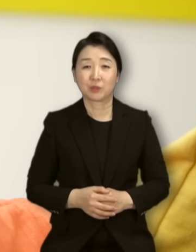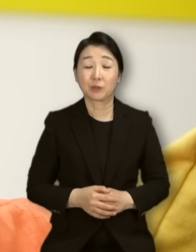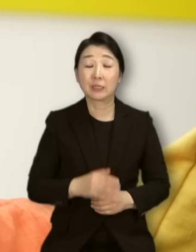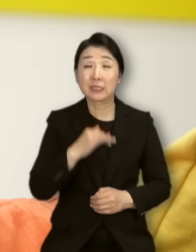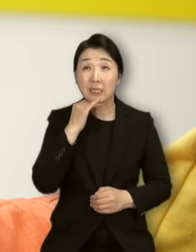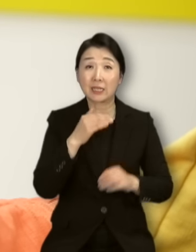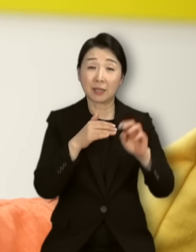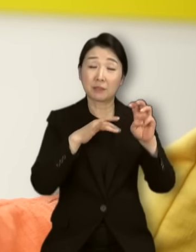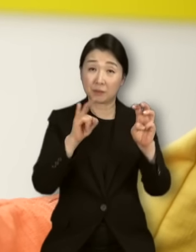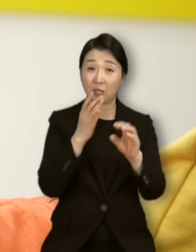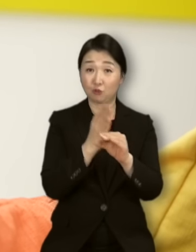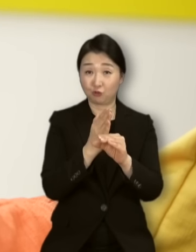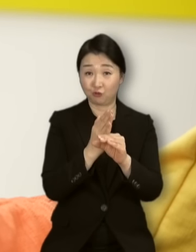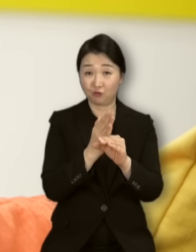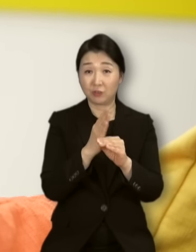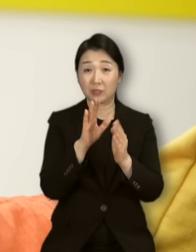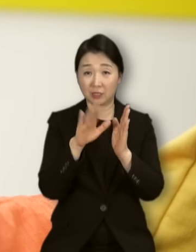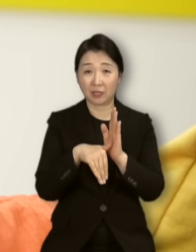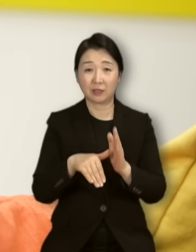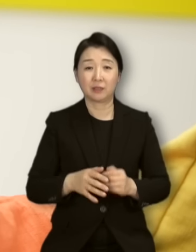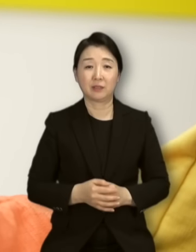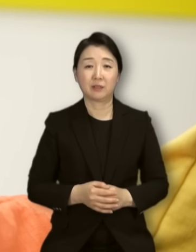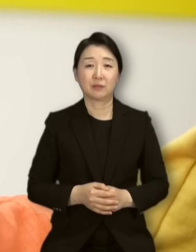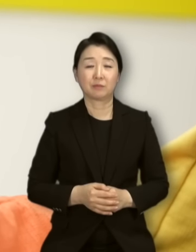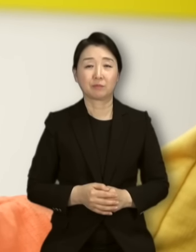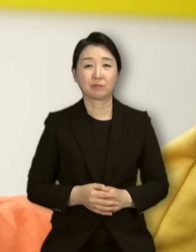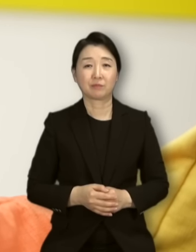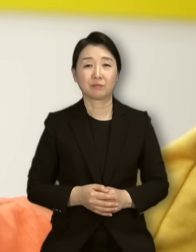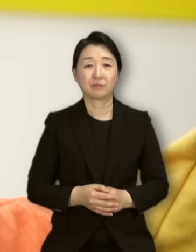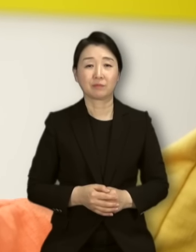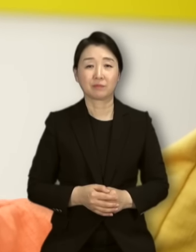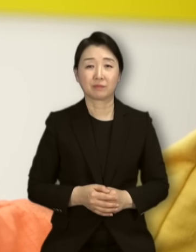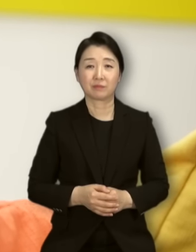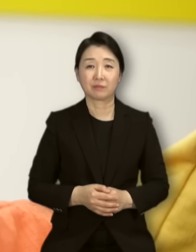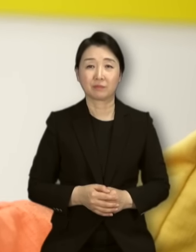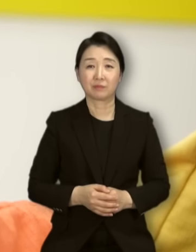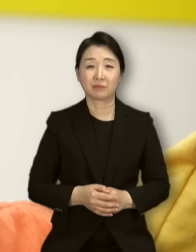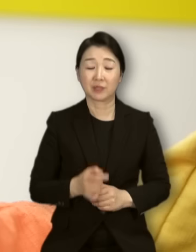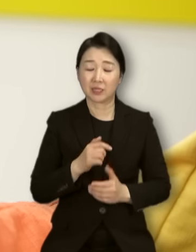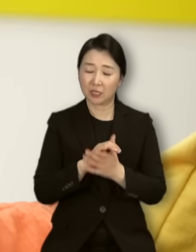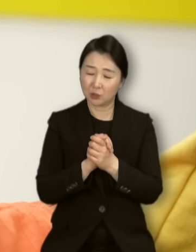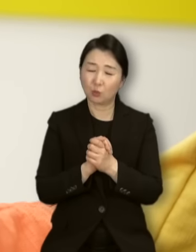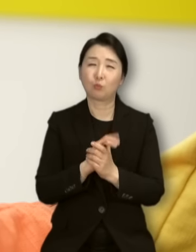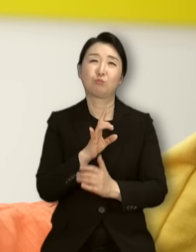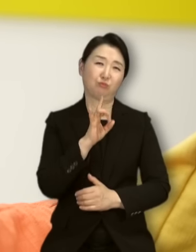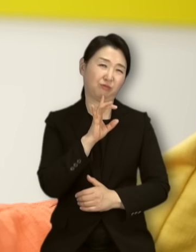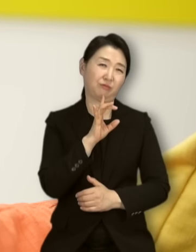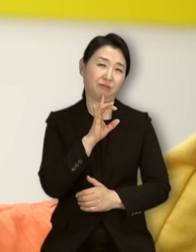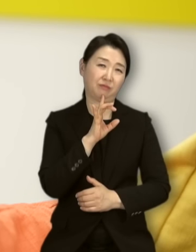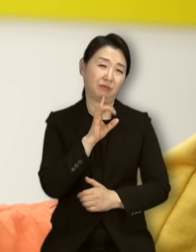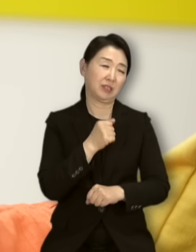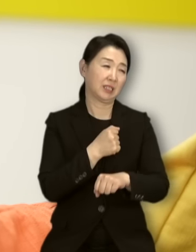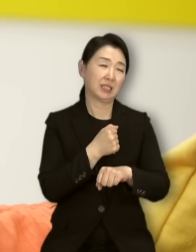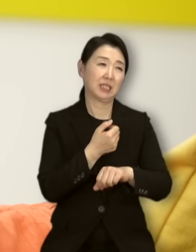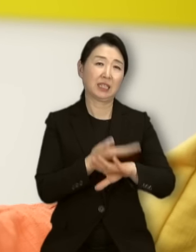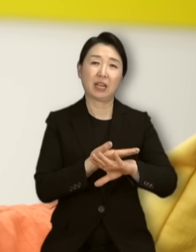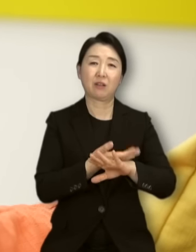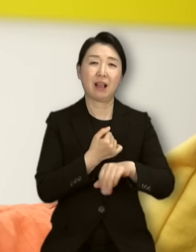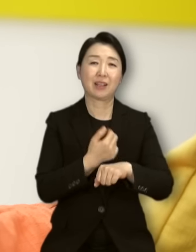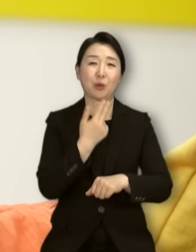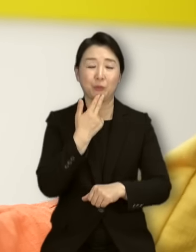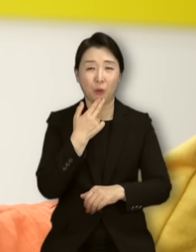30대 중반이었는데 그러면서 이제 그 가운데서 이제 기도밖에 없더라고요 그렇죠 그